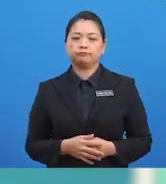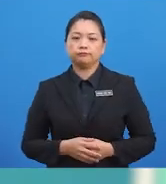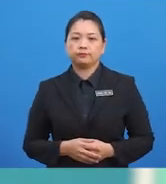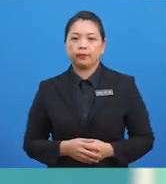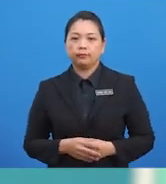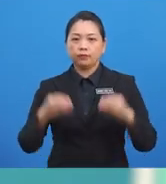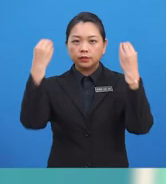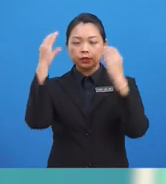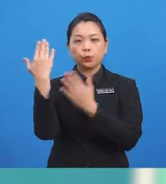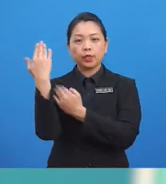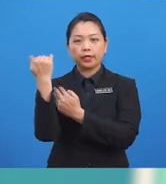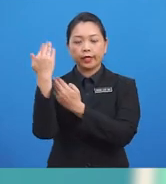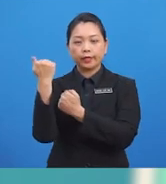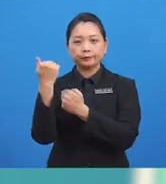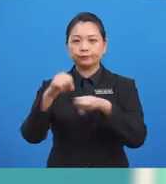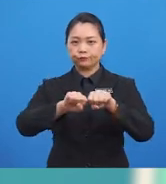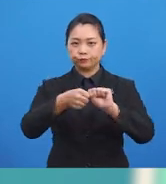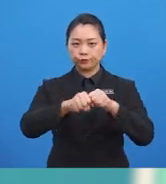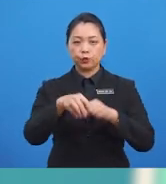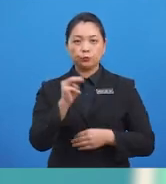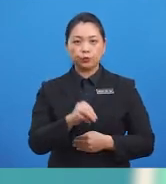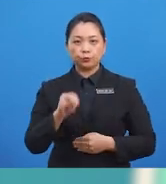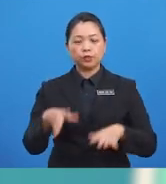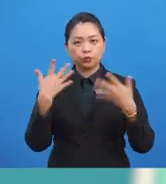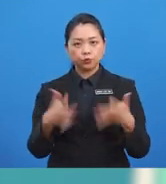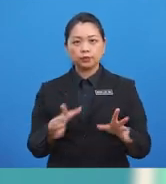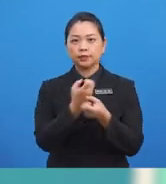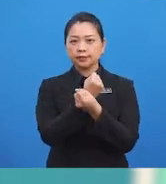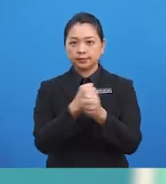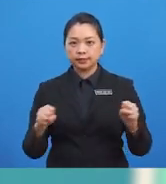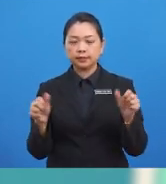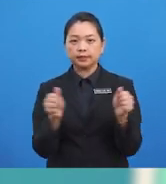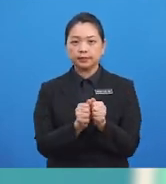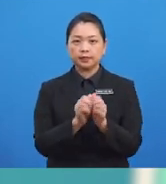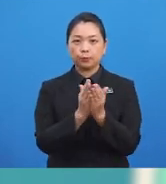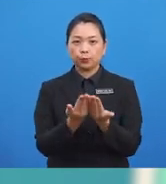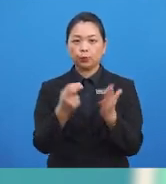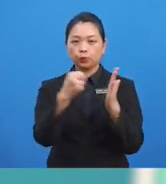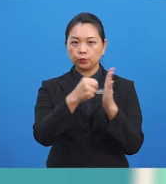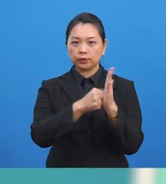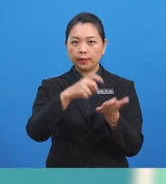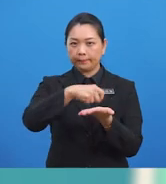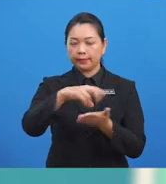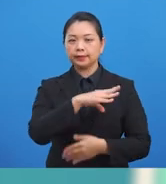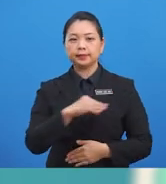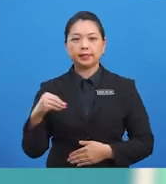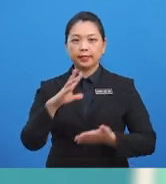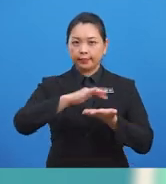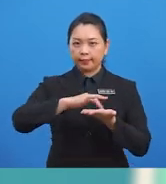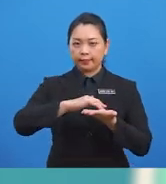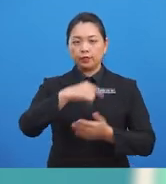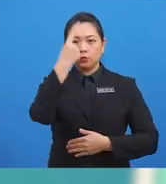Saya berharap agar murid-murid telah bersedia dengan buku nota, pen dan kalkulator